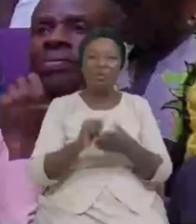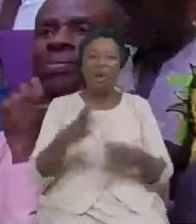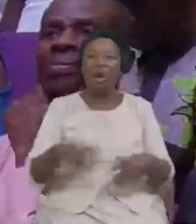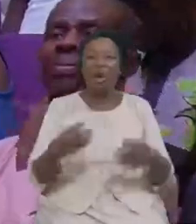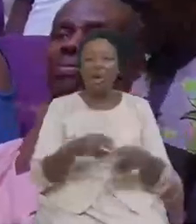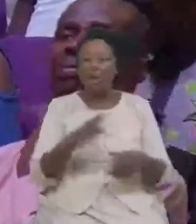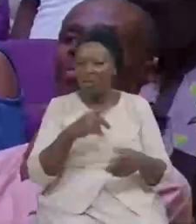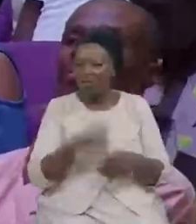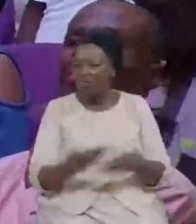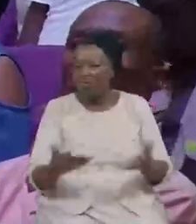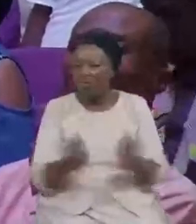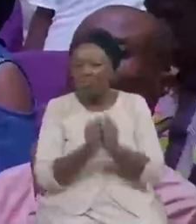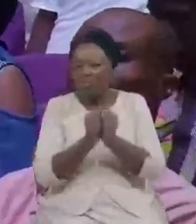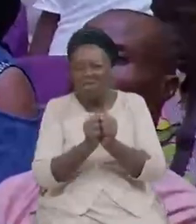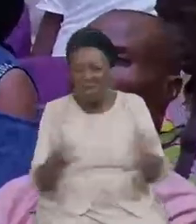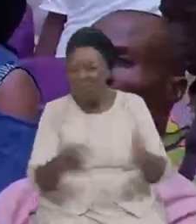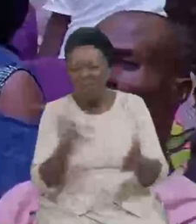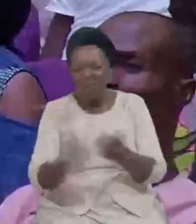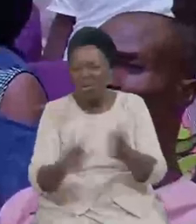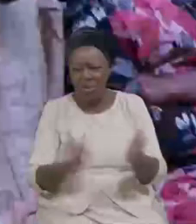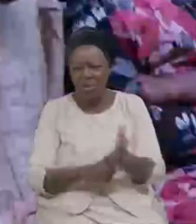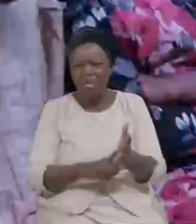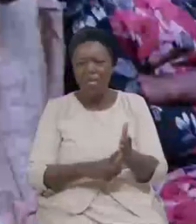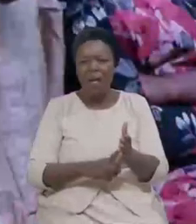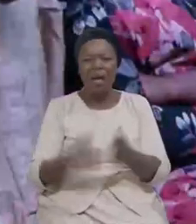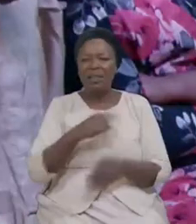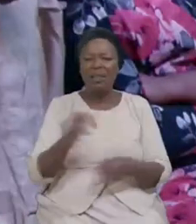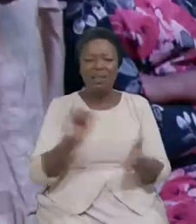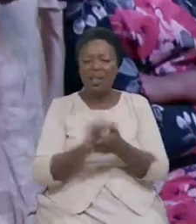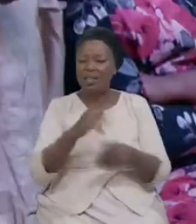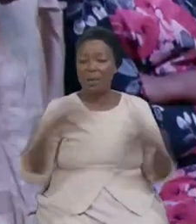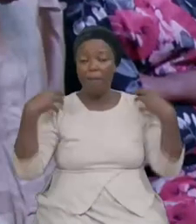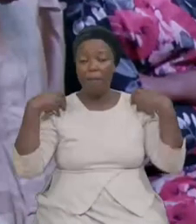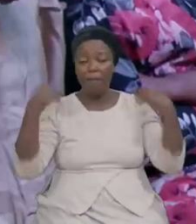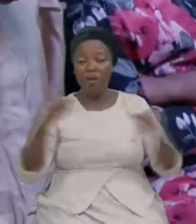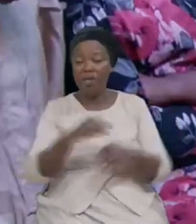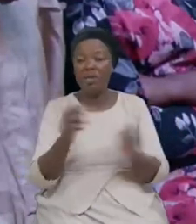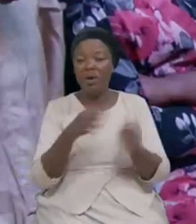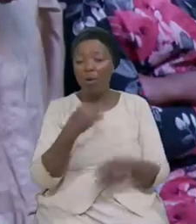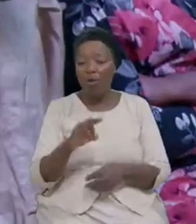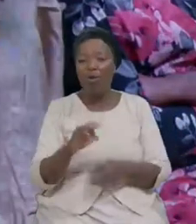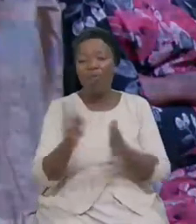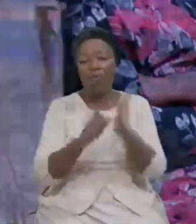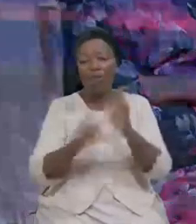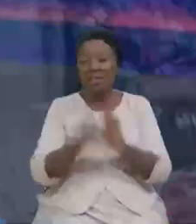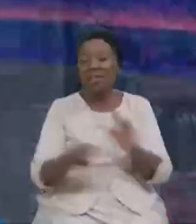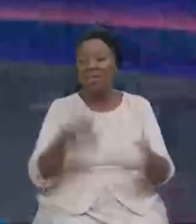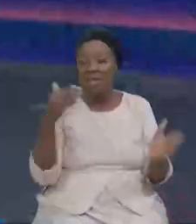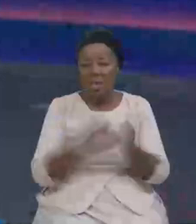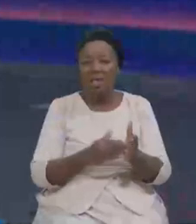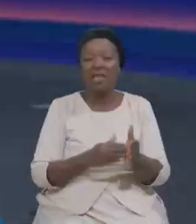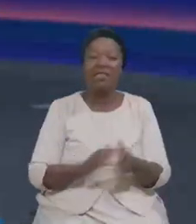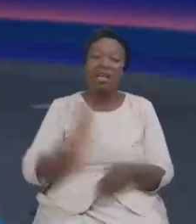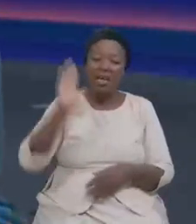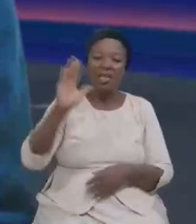faisaient. Ils étaient très sûrs qu'ils allaient faire tomber Judas. Ils étaient très certains qu'ils allaient faire tomber